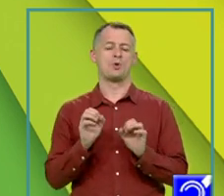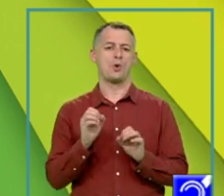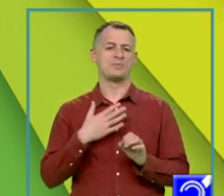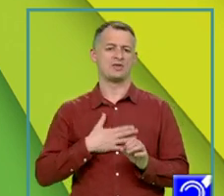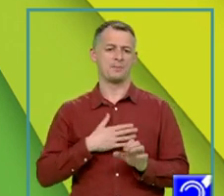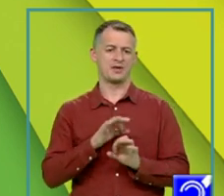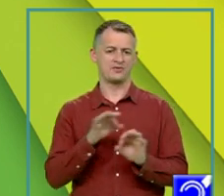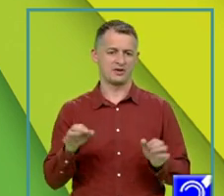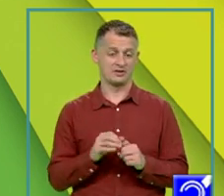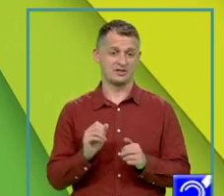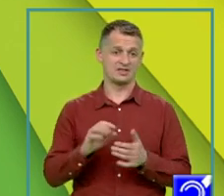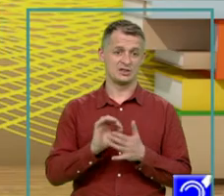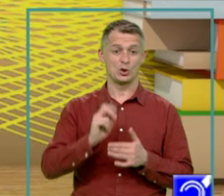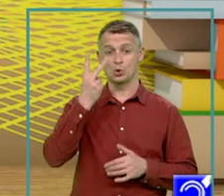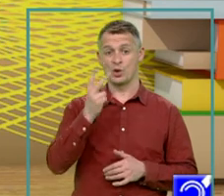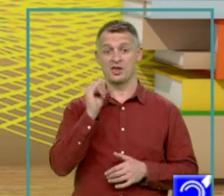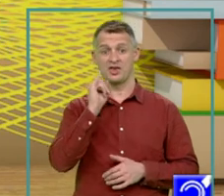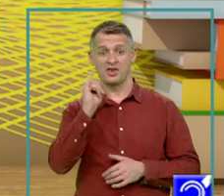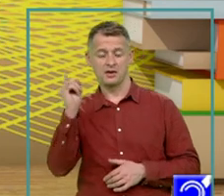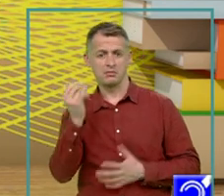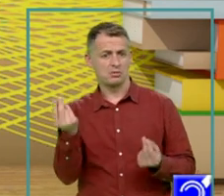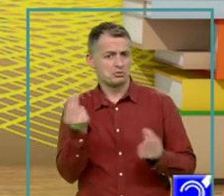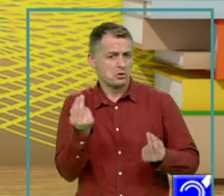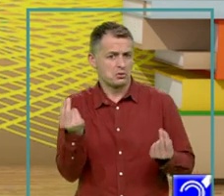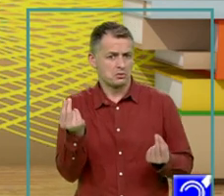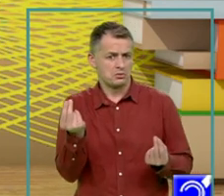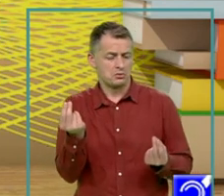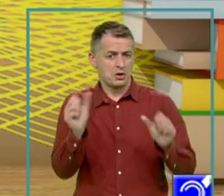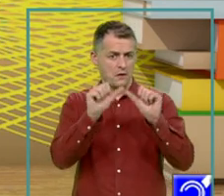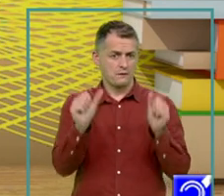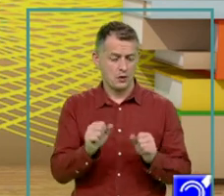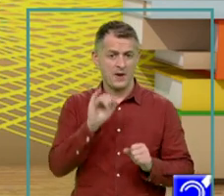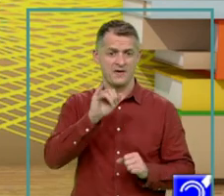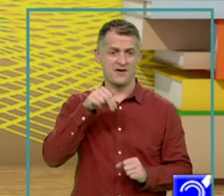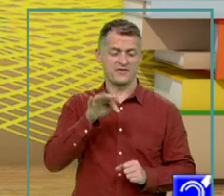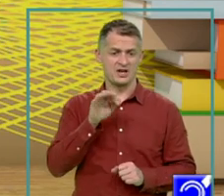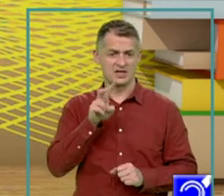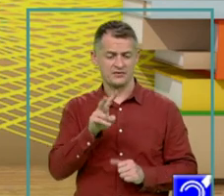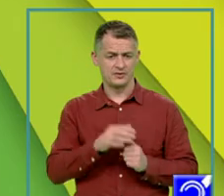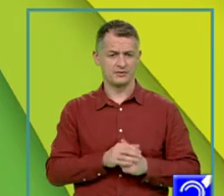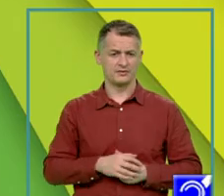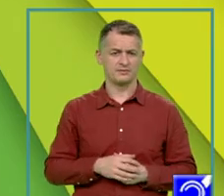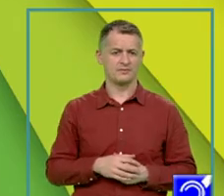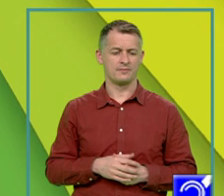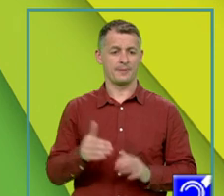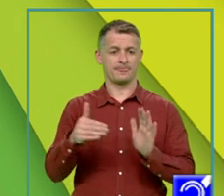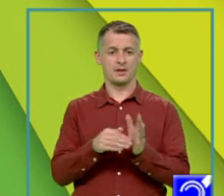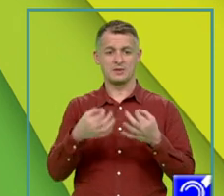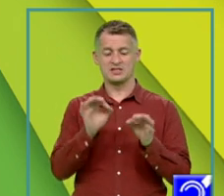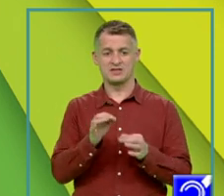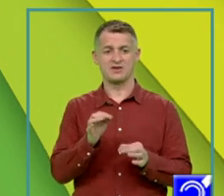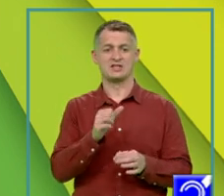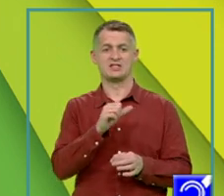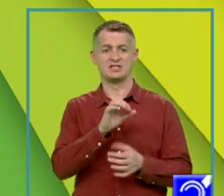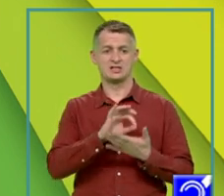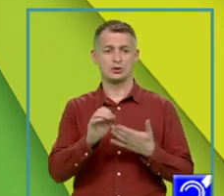perfect este scris cu doi i De ce doi e este forma de infinitiv forma de dicționar a verbului dar trebuie să scriem cu un